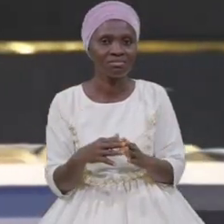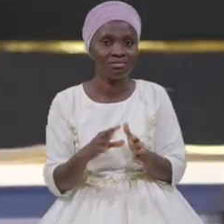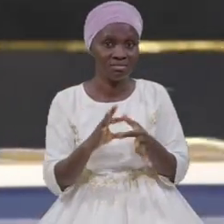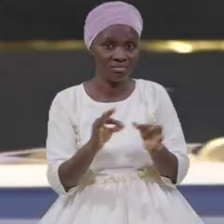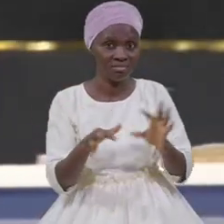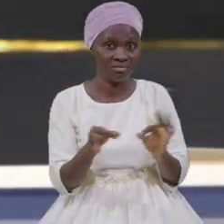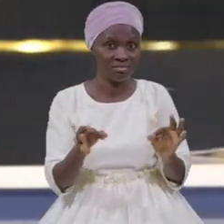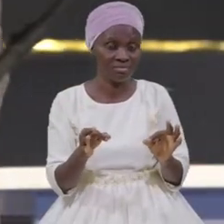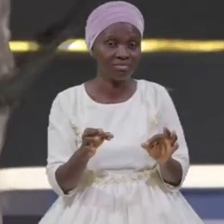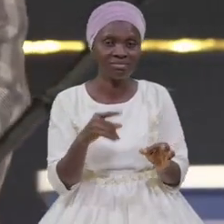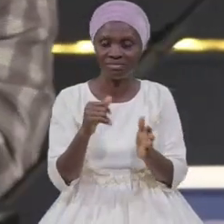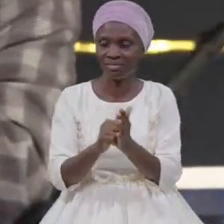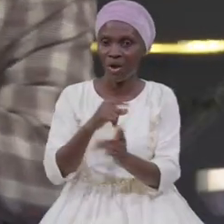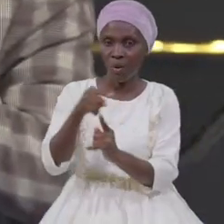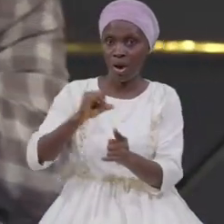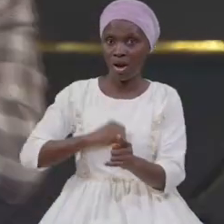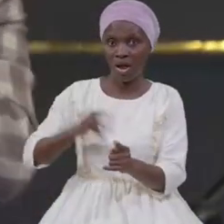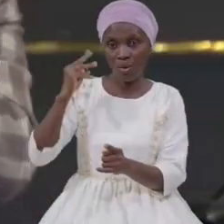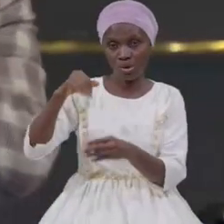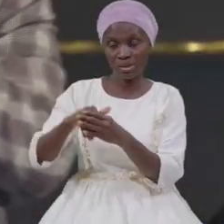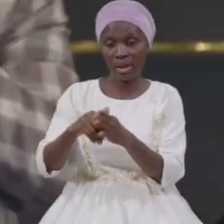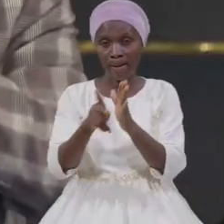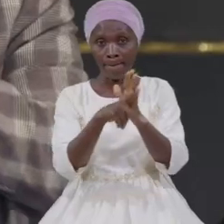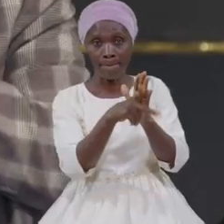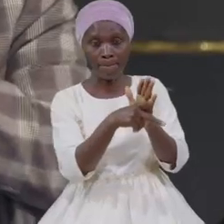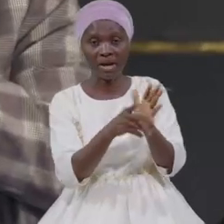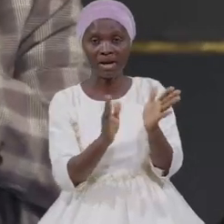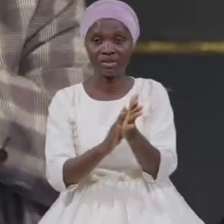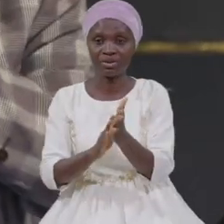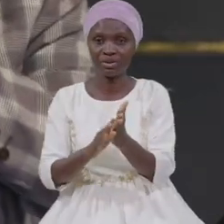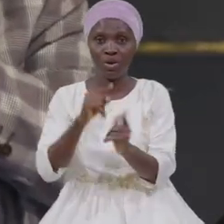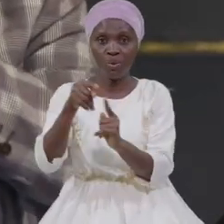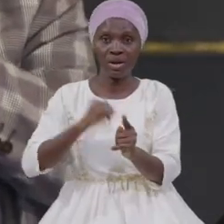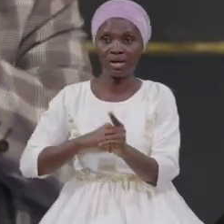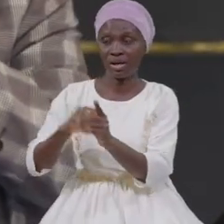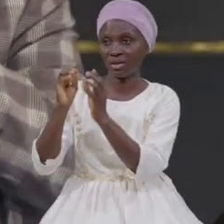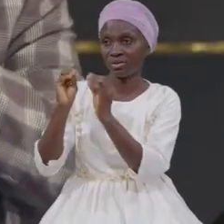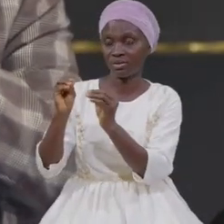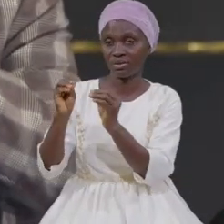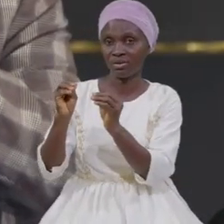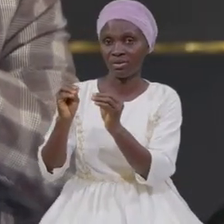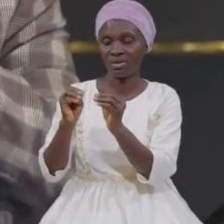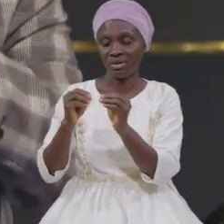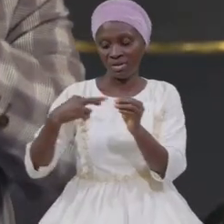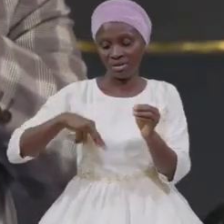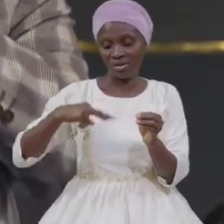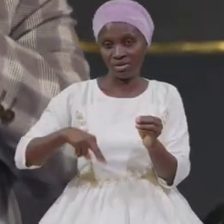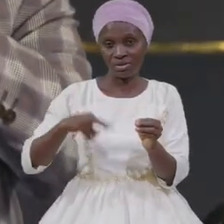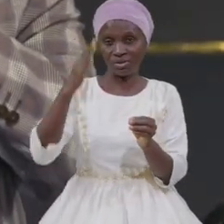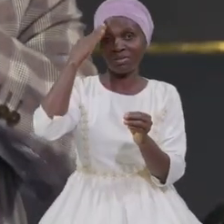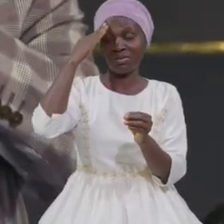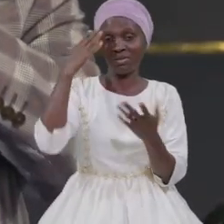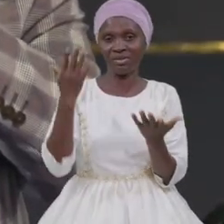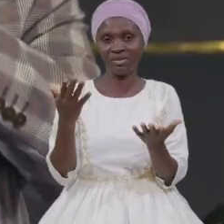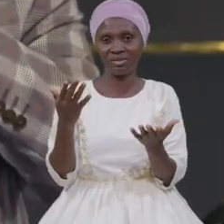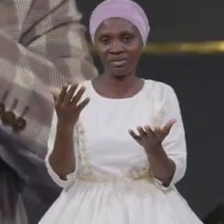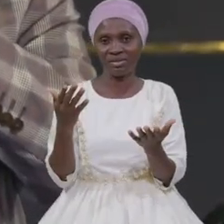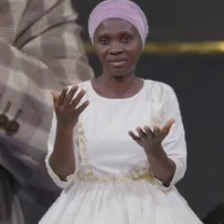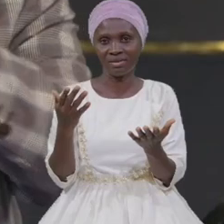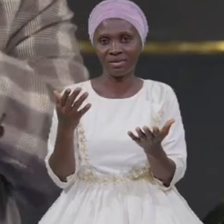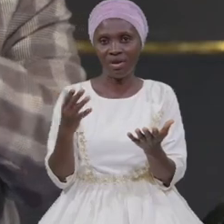Au primaire, quand on enseigne la connaissance religieuse, tout ça c'était dans ma tête. Jusqu'à ce